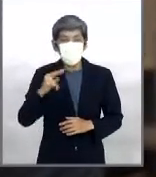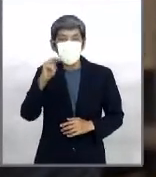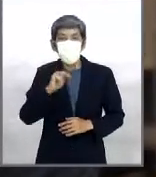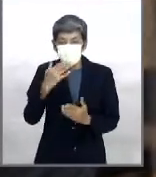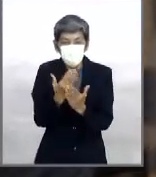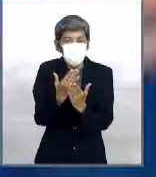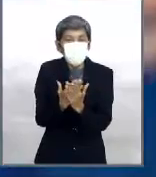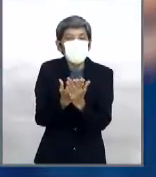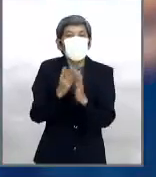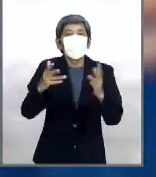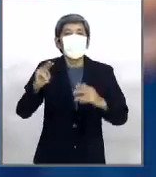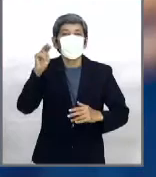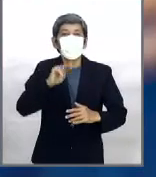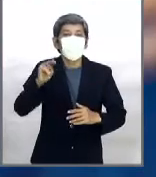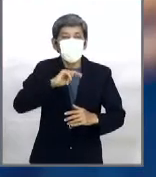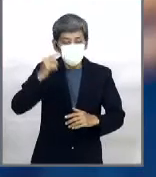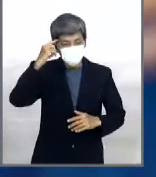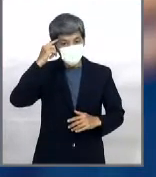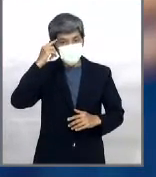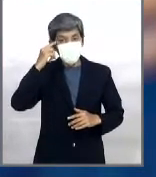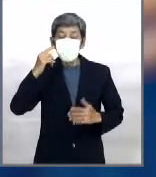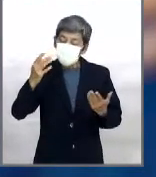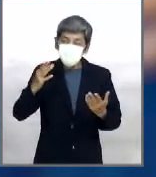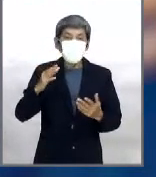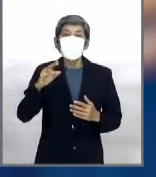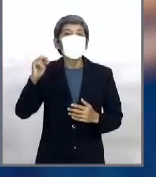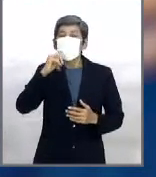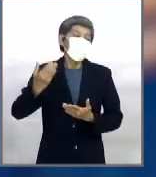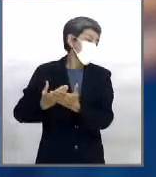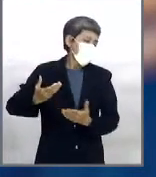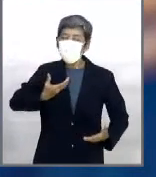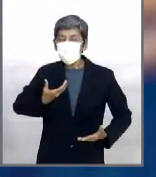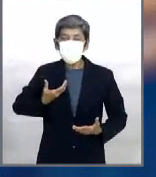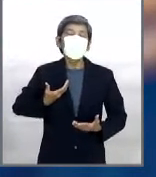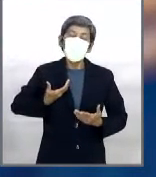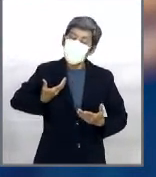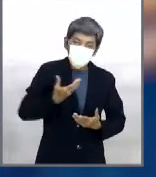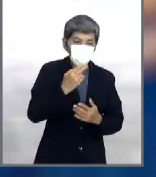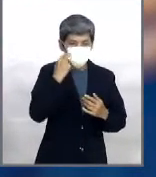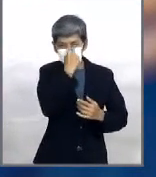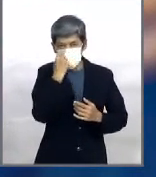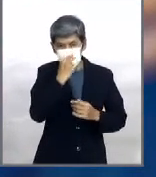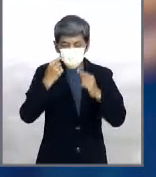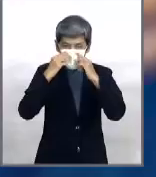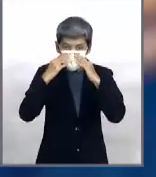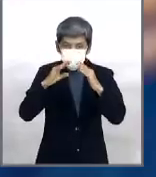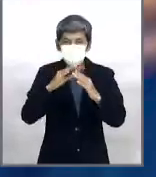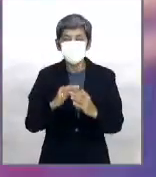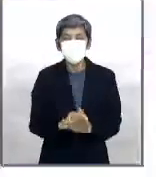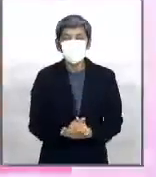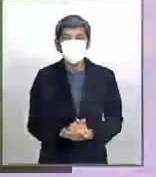ก็ไม่ค่อยมีเงินแต่น้าเนี่ยไม่เคยคิดเลยว่าเราจะมีคืนหรือเปล่าน้าเทหมดหน้าตักเท่าที่น้ามีเพื่อให้เรากลับม